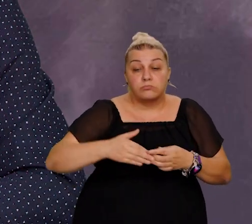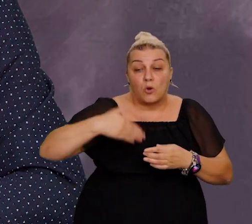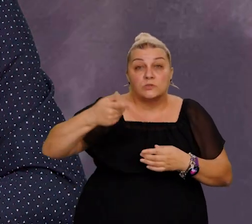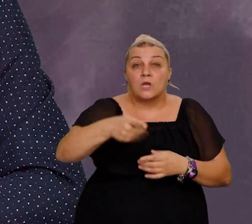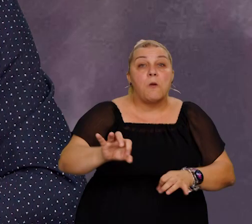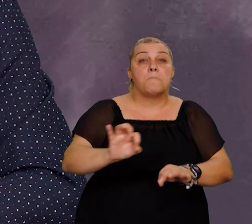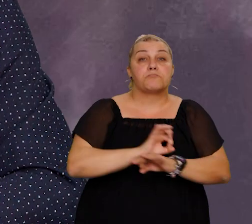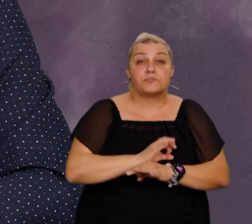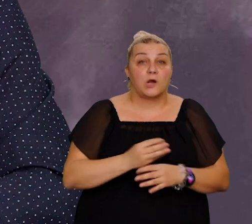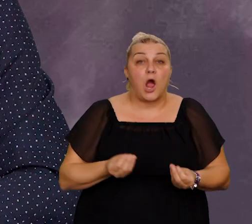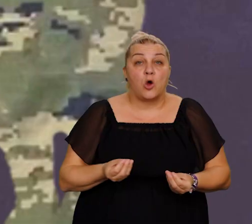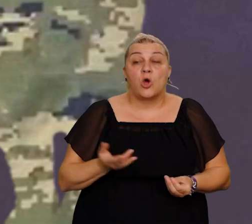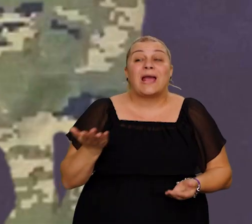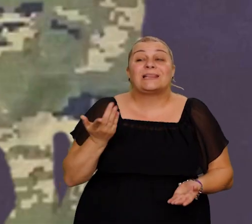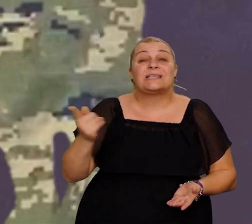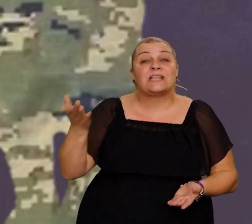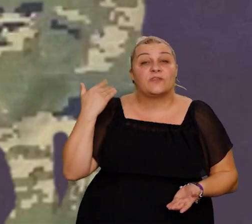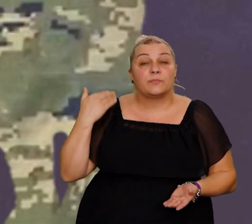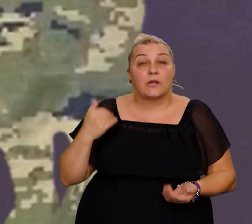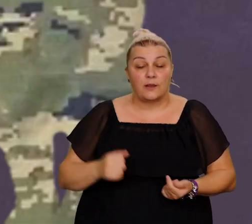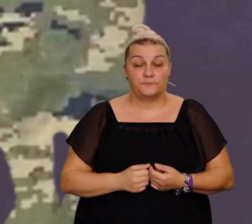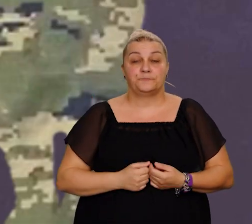Vranića? Gdje ste vi tad bili?